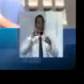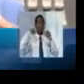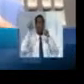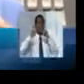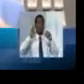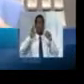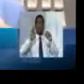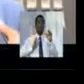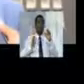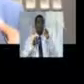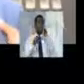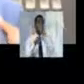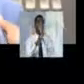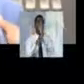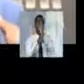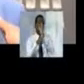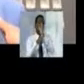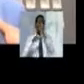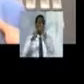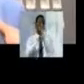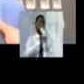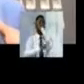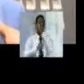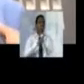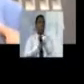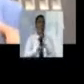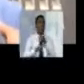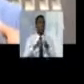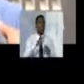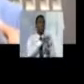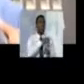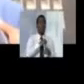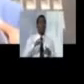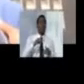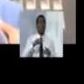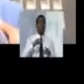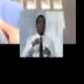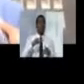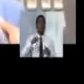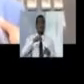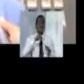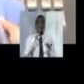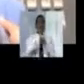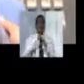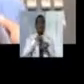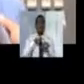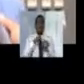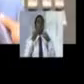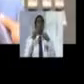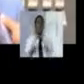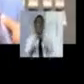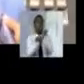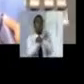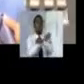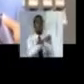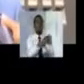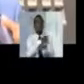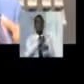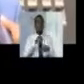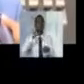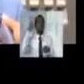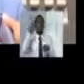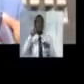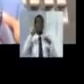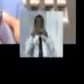sous-région. Aujourd'hui, le banditisme a beaucoup évolué et je ne pense pas que seul un